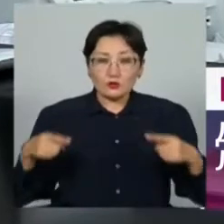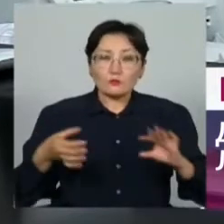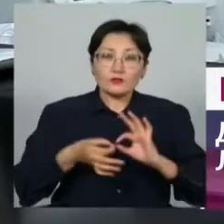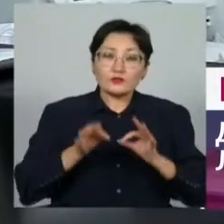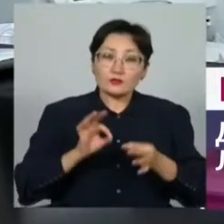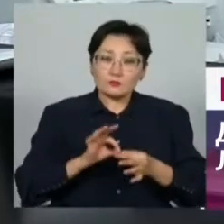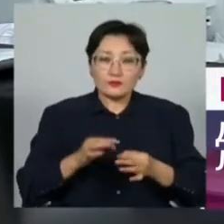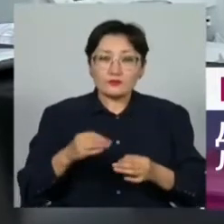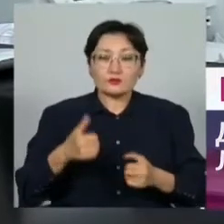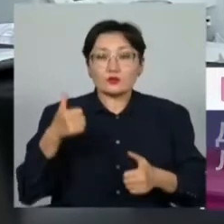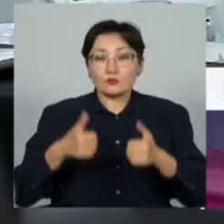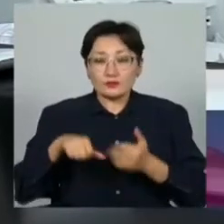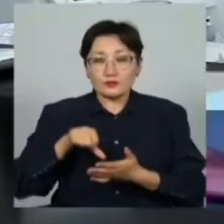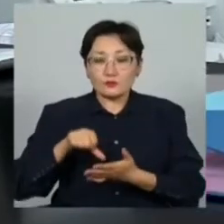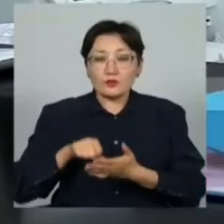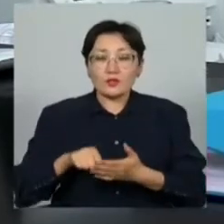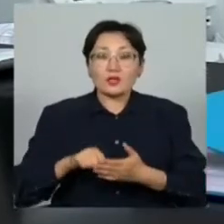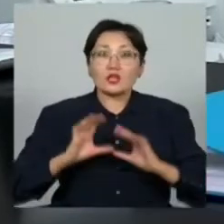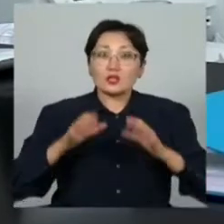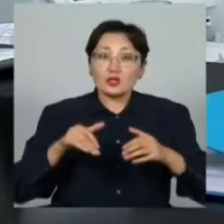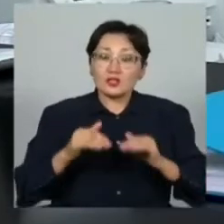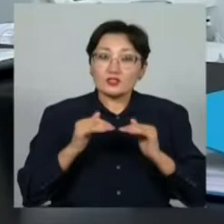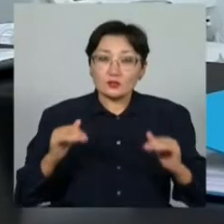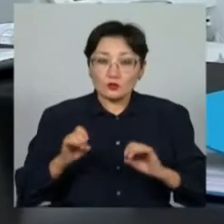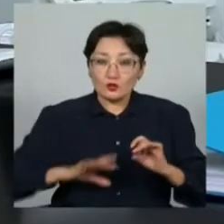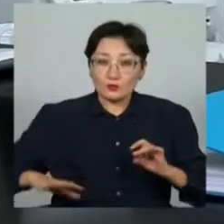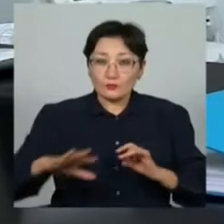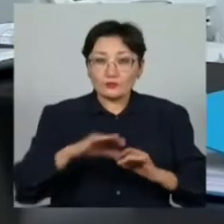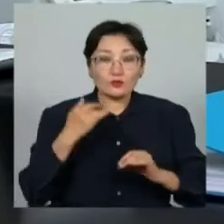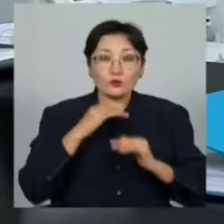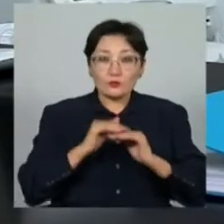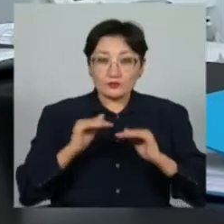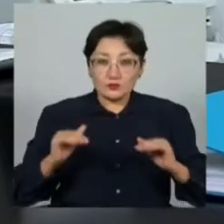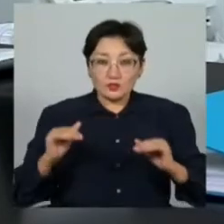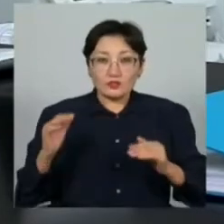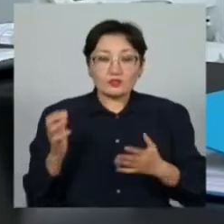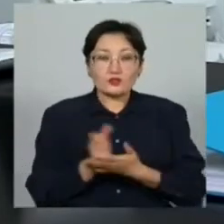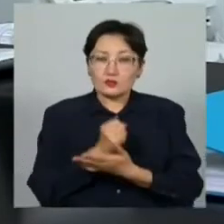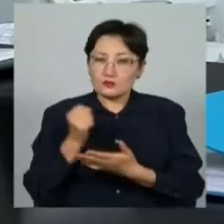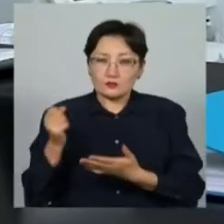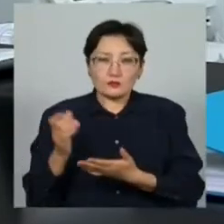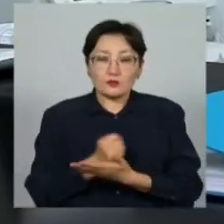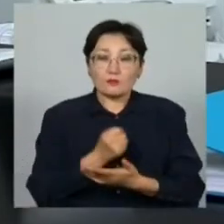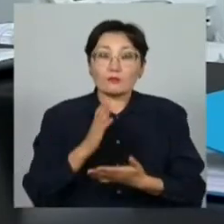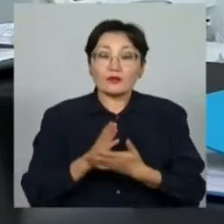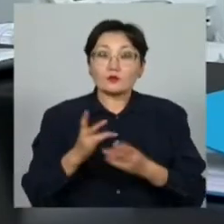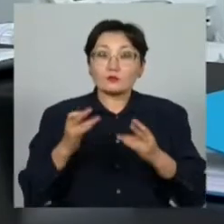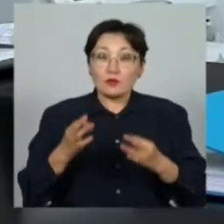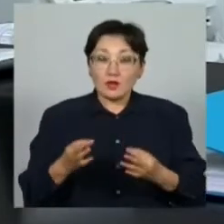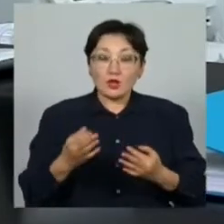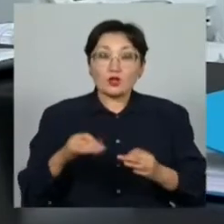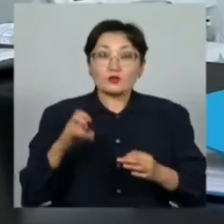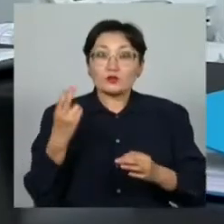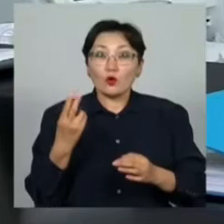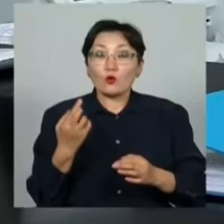олимпиадалық көрсеткіштер халықаралық деңгейде, республикалық деңгейде көптеген оқушыларымыз жетістік алып келіп жатыр, бірақ дегенмен де